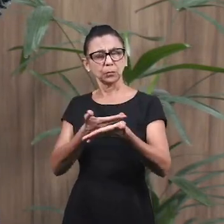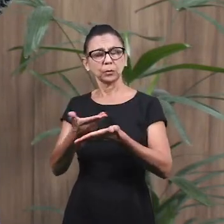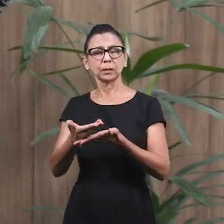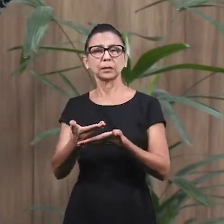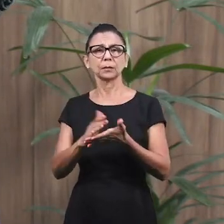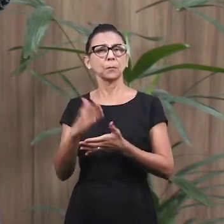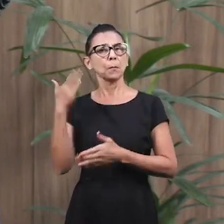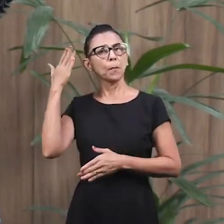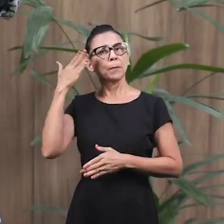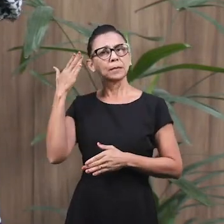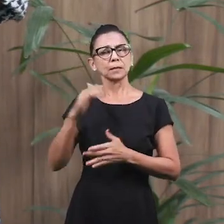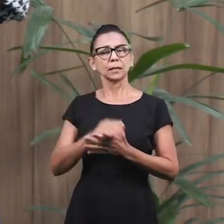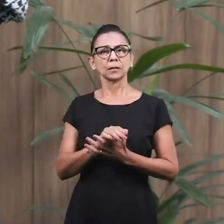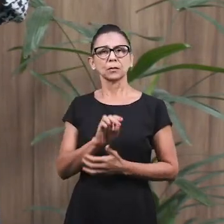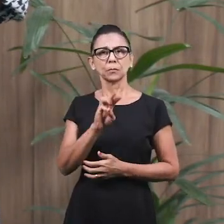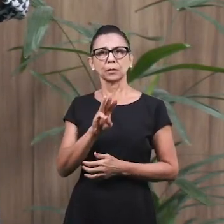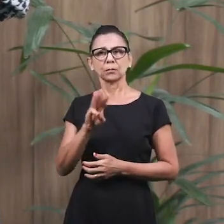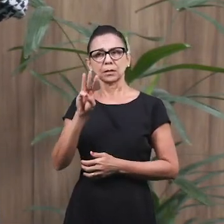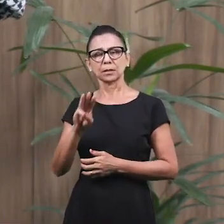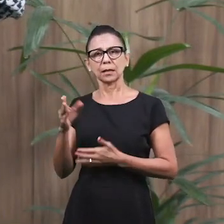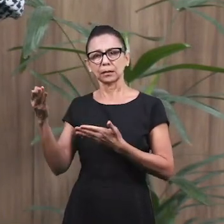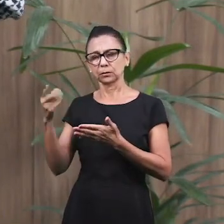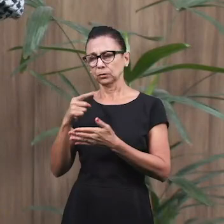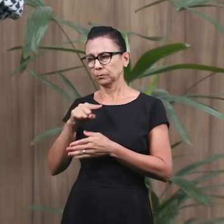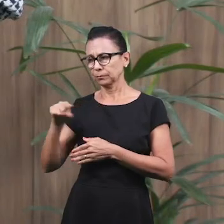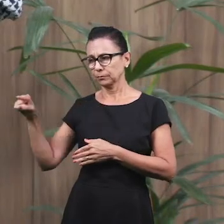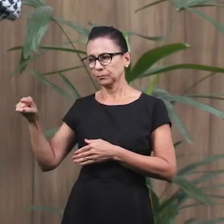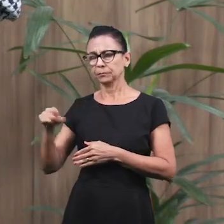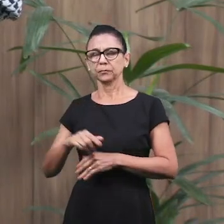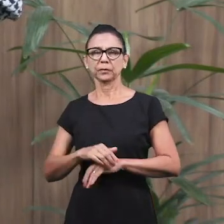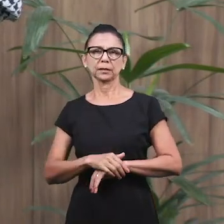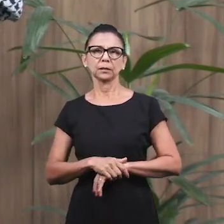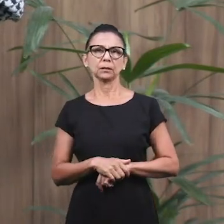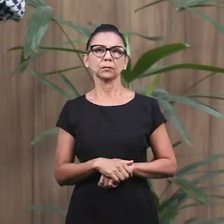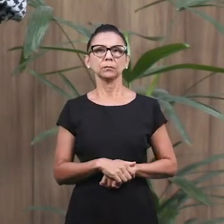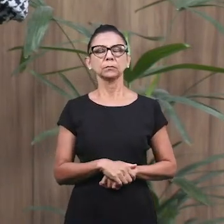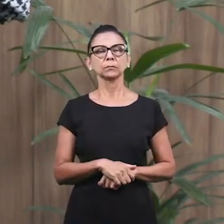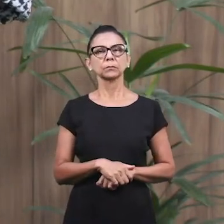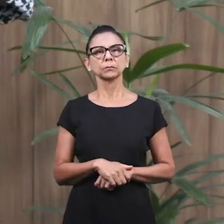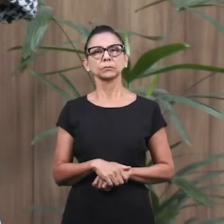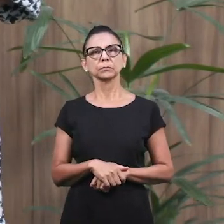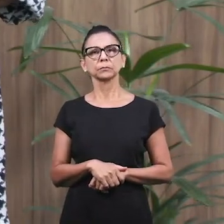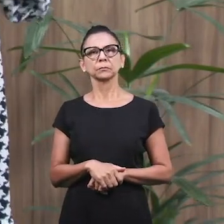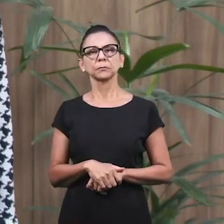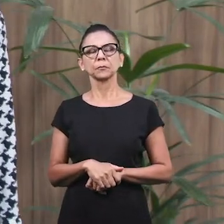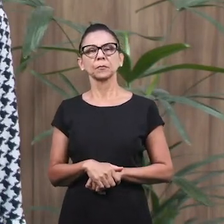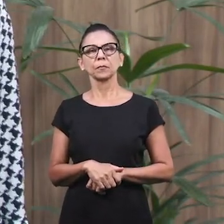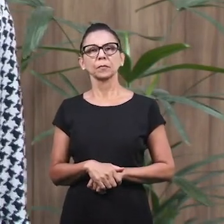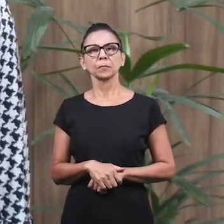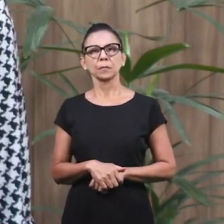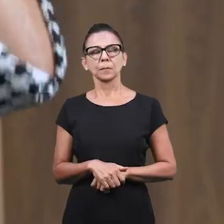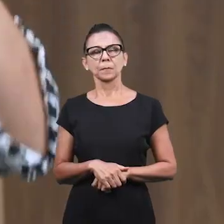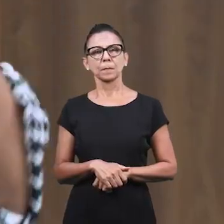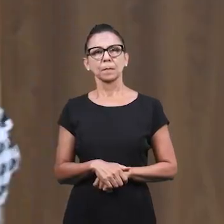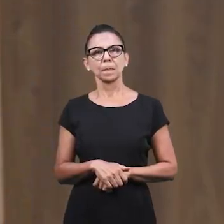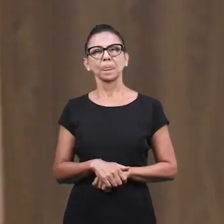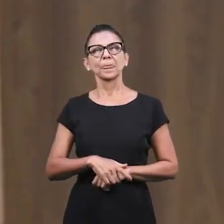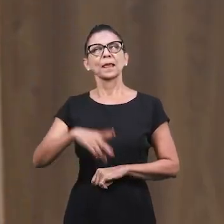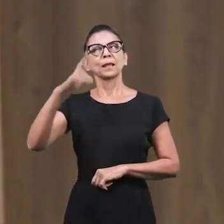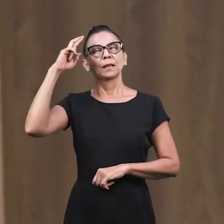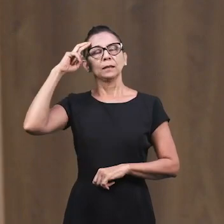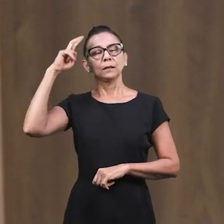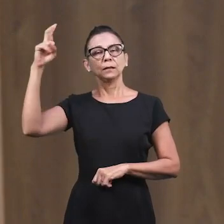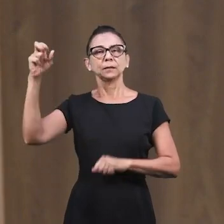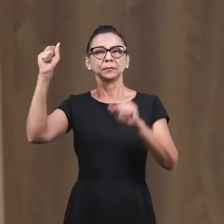также писать нам, задавать вопросы по имейлу, который появляется сейчас на экране